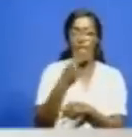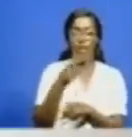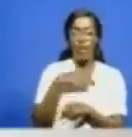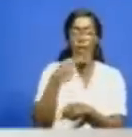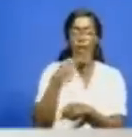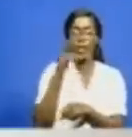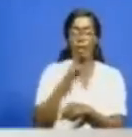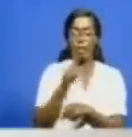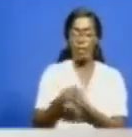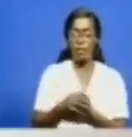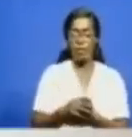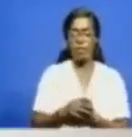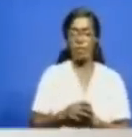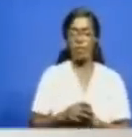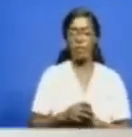hapa.